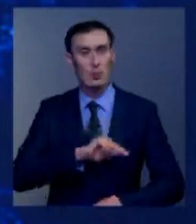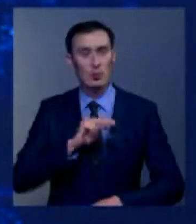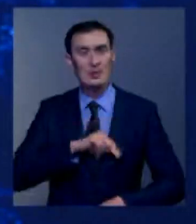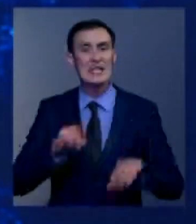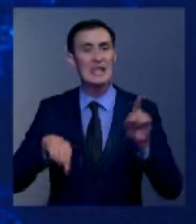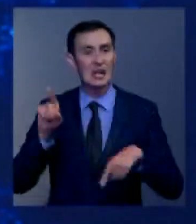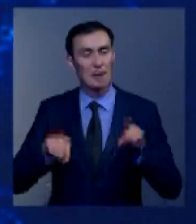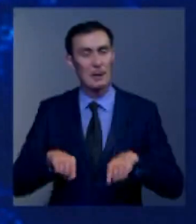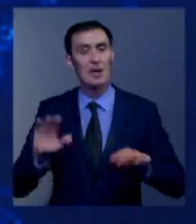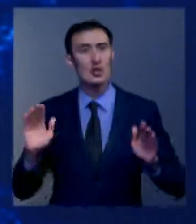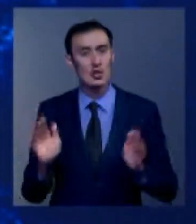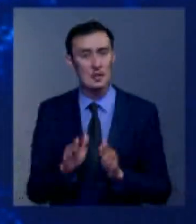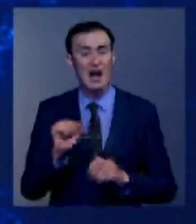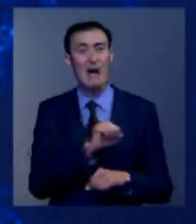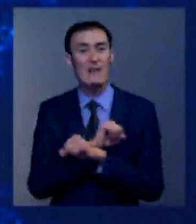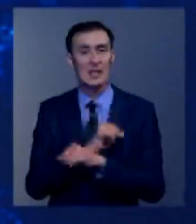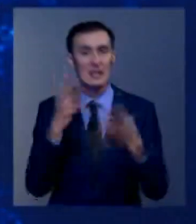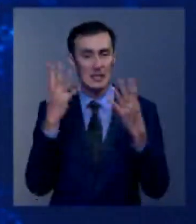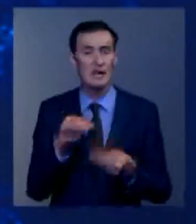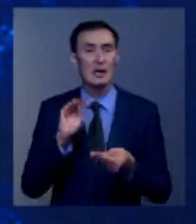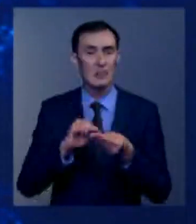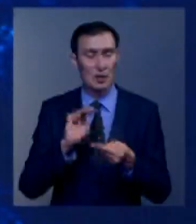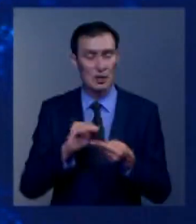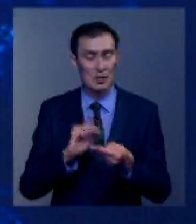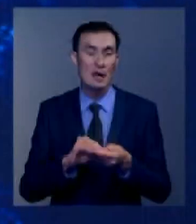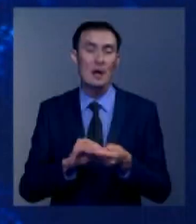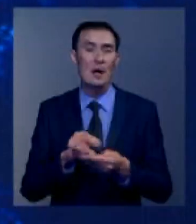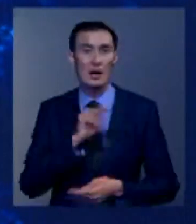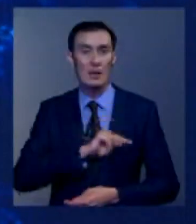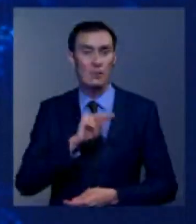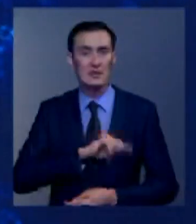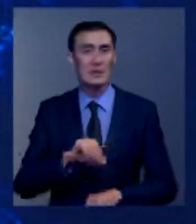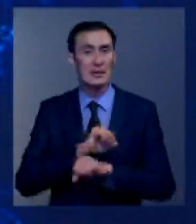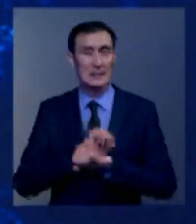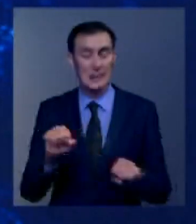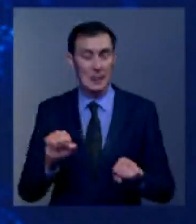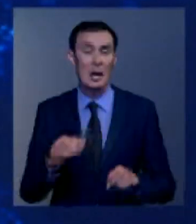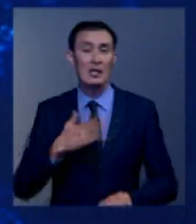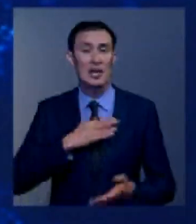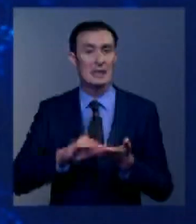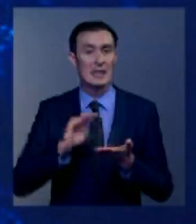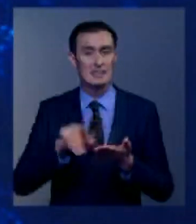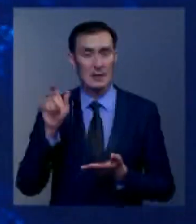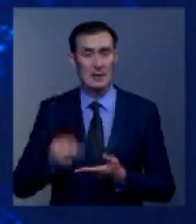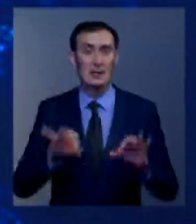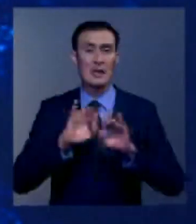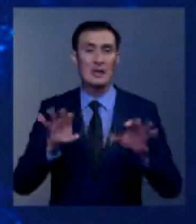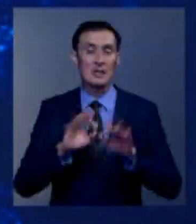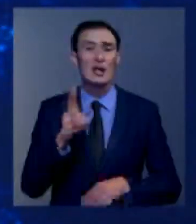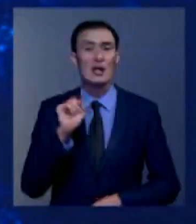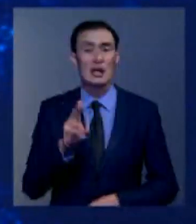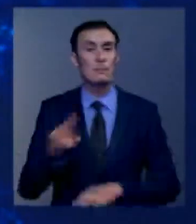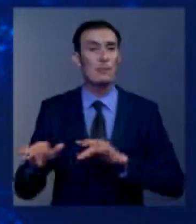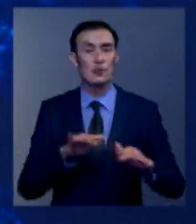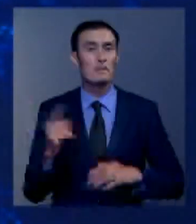некоторыми ограничениями. А на выходных, как и прежде, локдаун будет сохранен. Марк Брюшко расскажет, как прошел первый